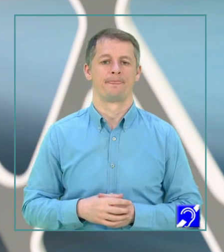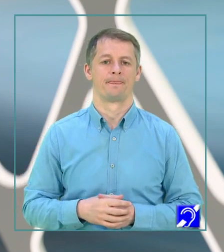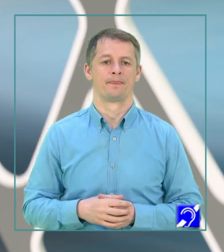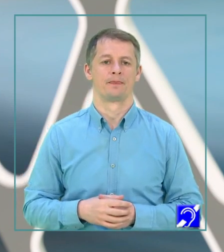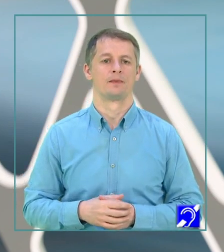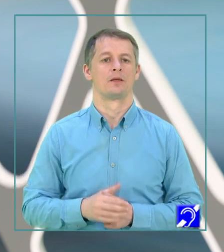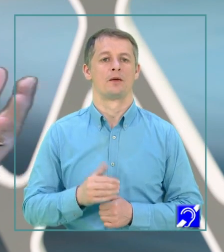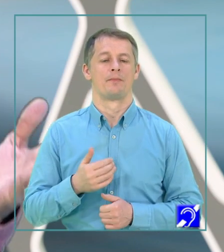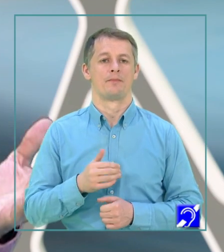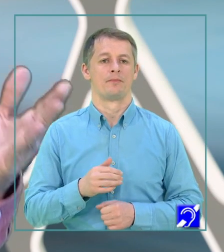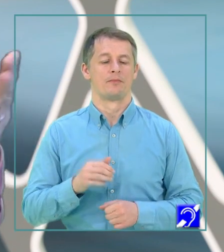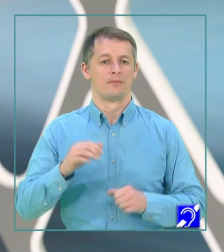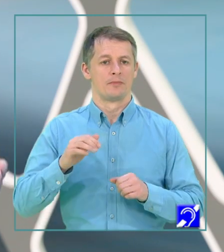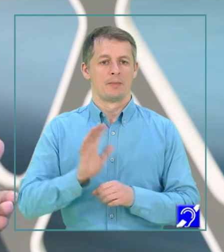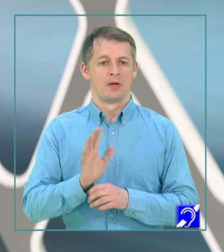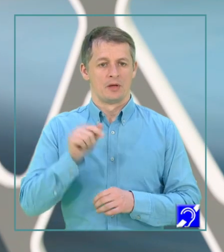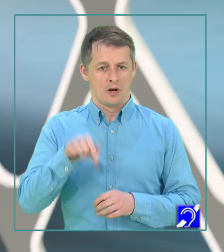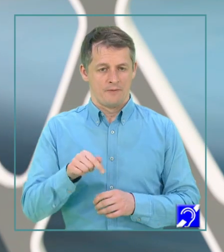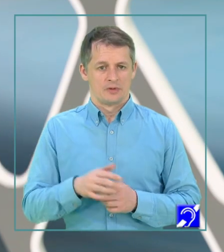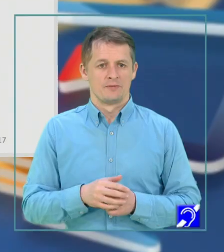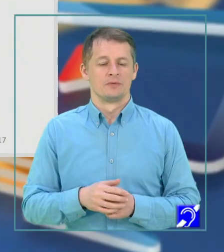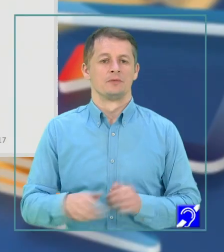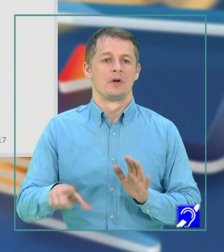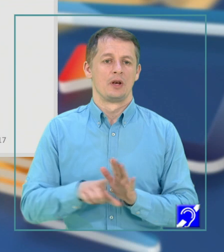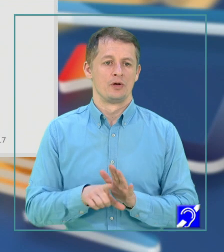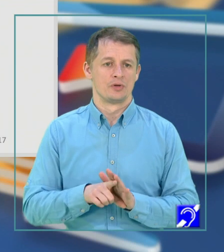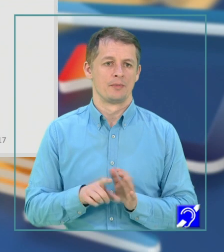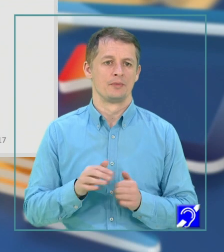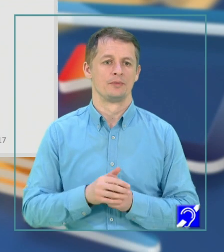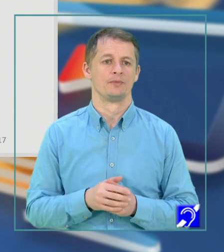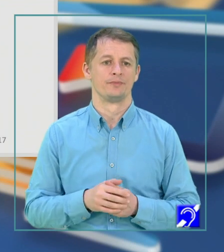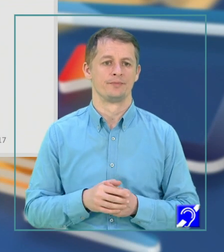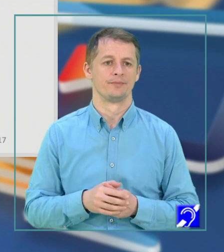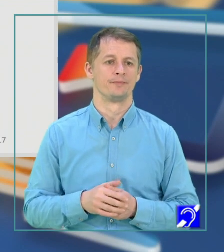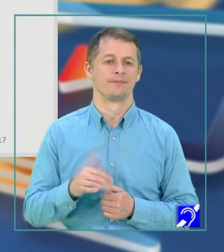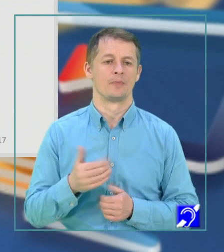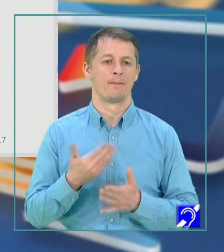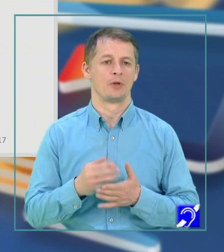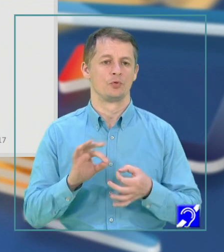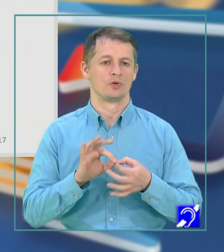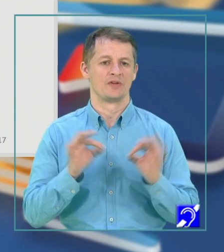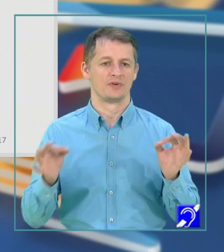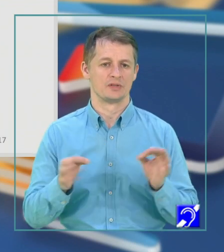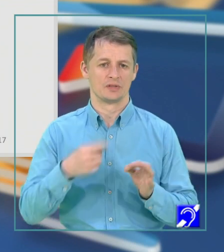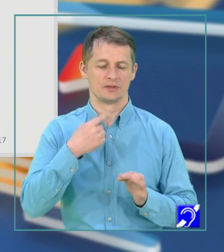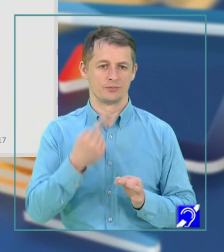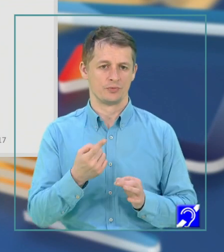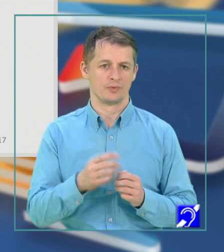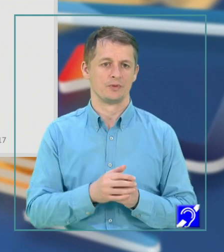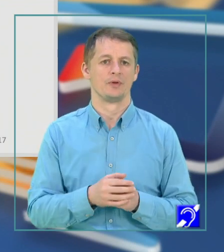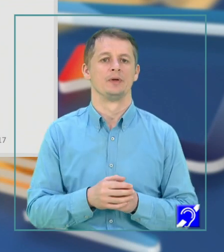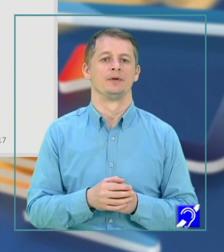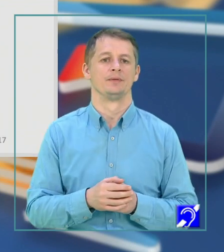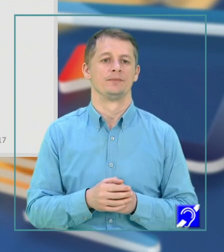definiția pentru morfism, respectiv izomorfism. Pentru că enunțul nostru se referă la un izomorfism, mă voi opri asupra